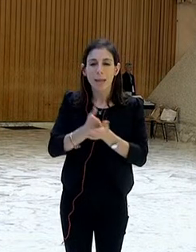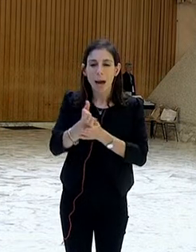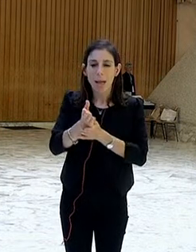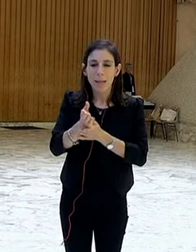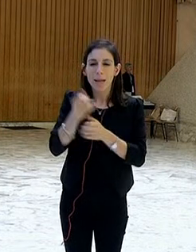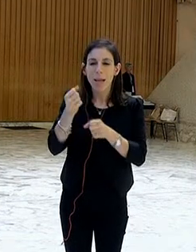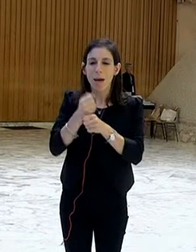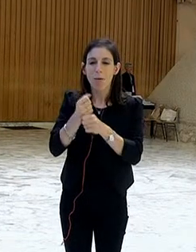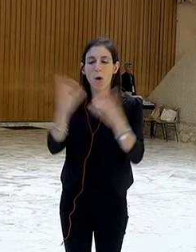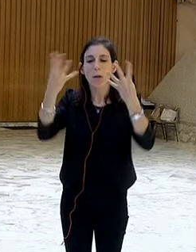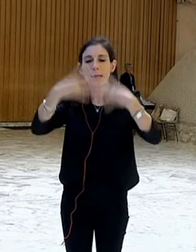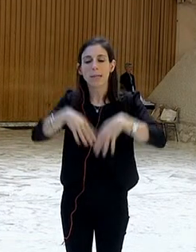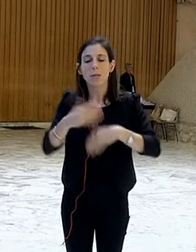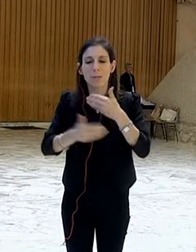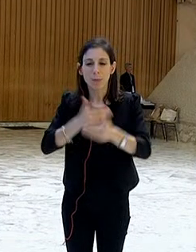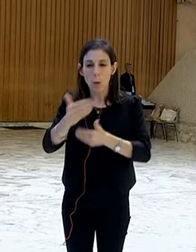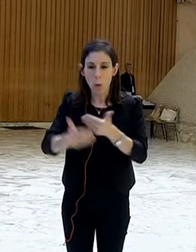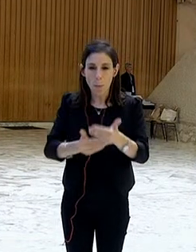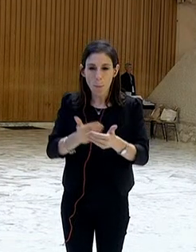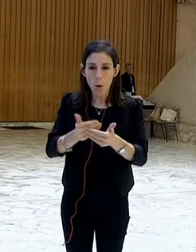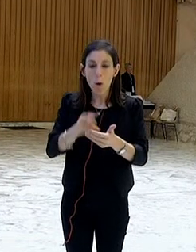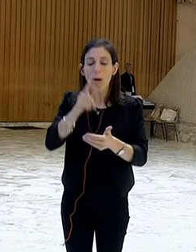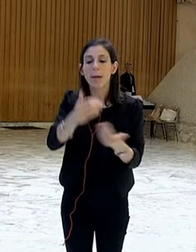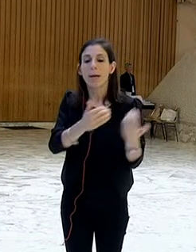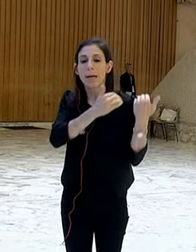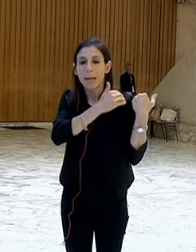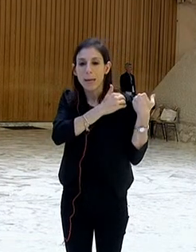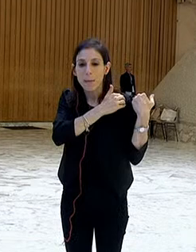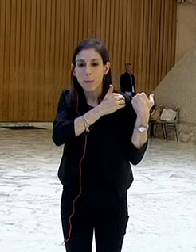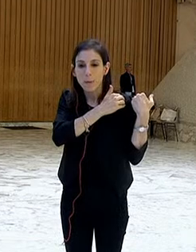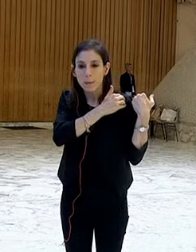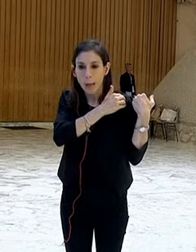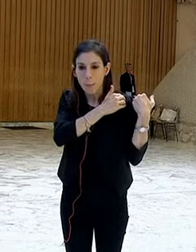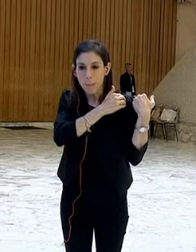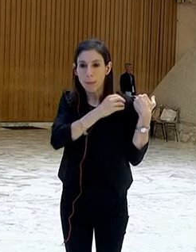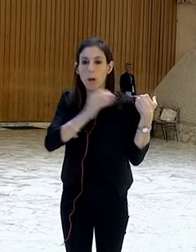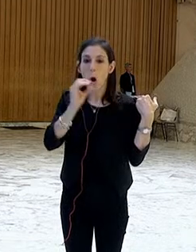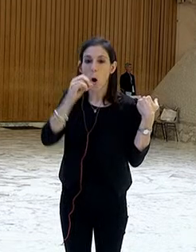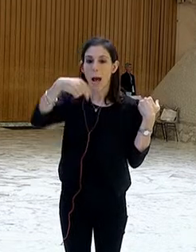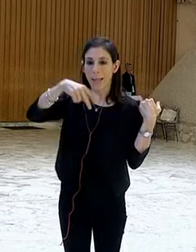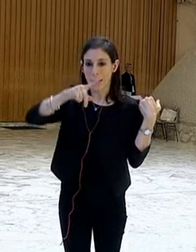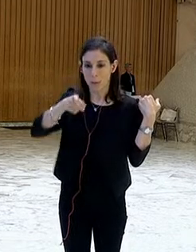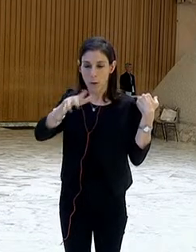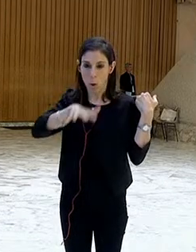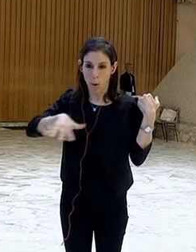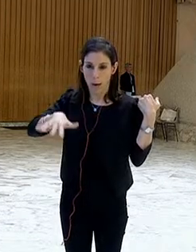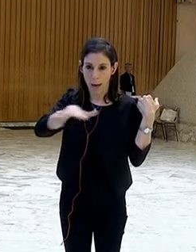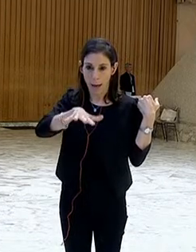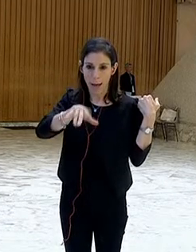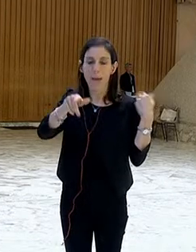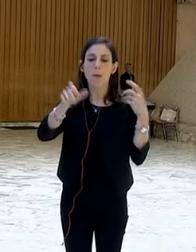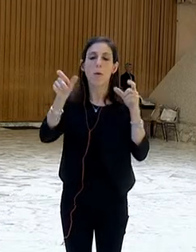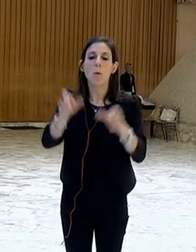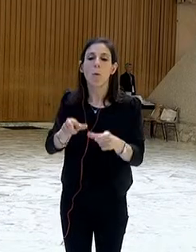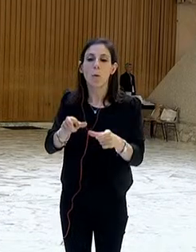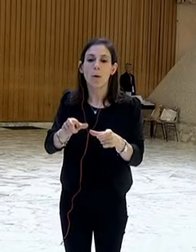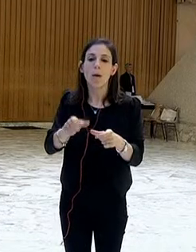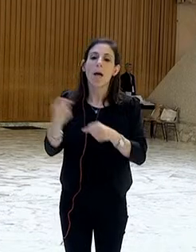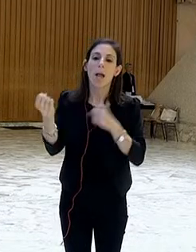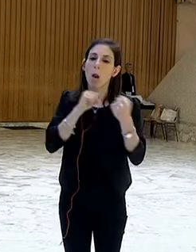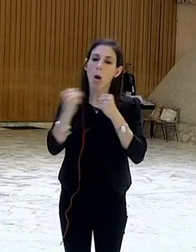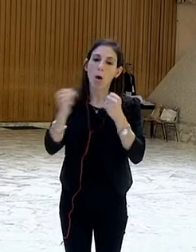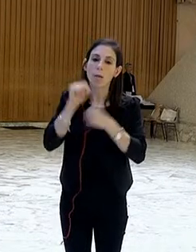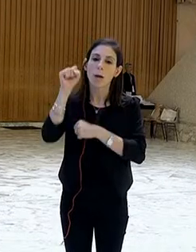in organizzazioni di sviluppo ed è responsabile di una ONG locale dedicata alla